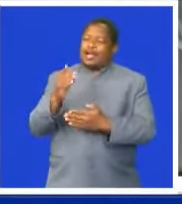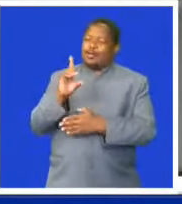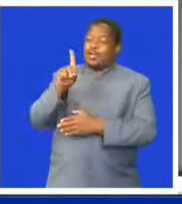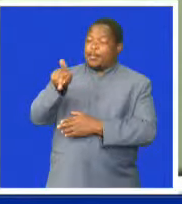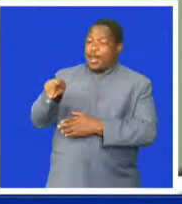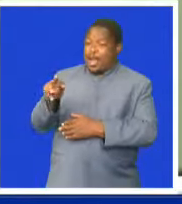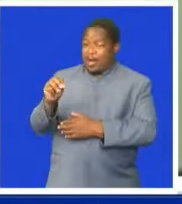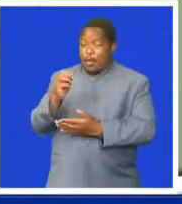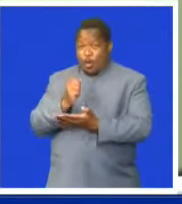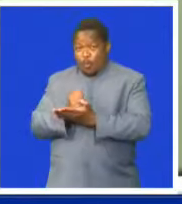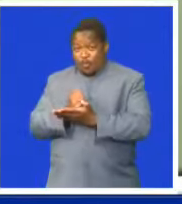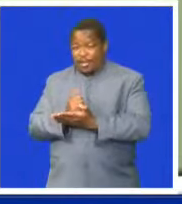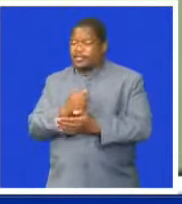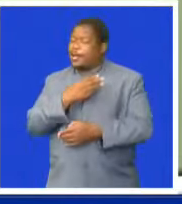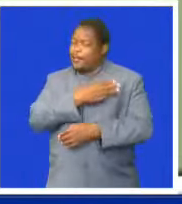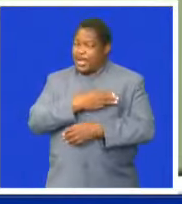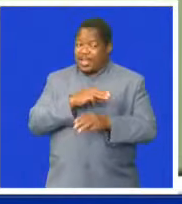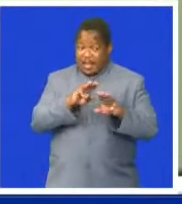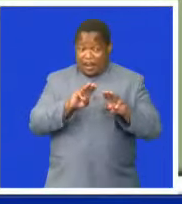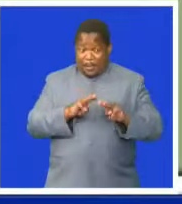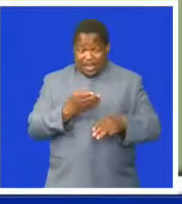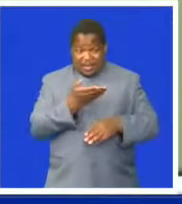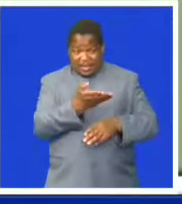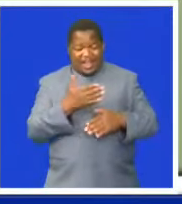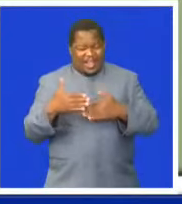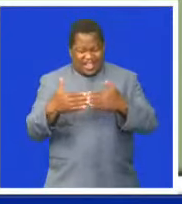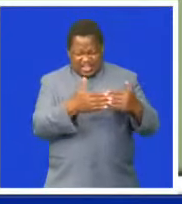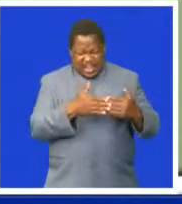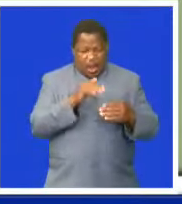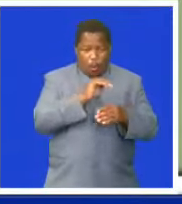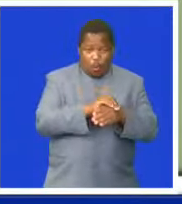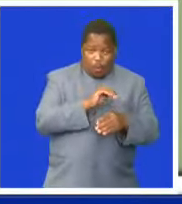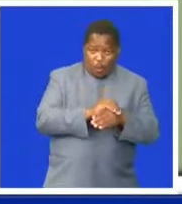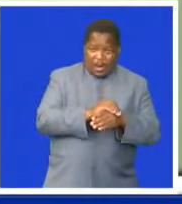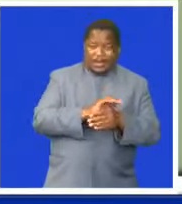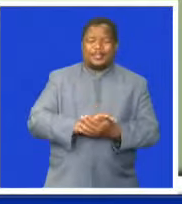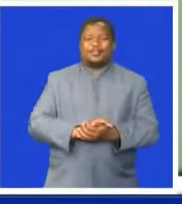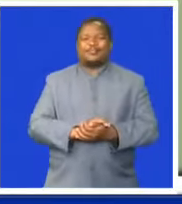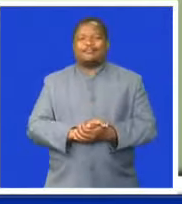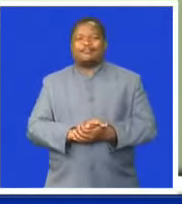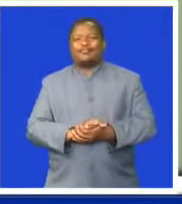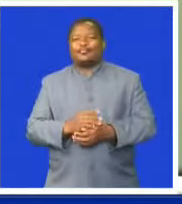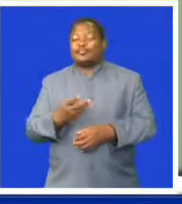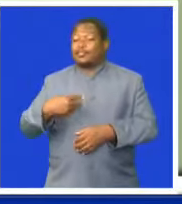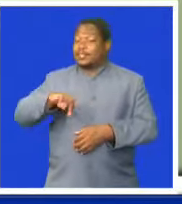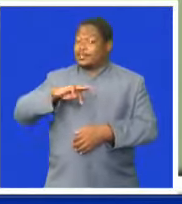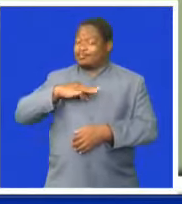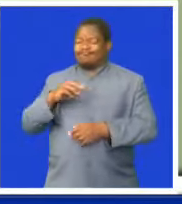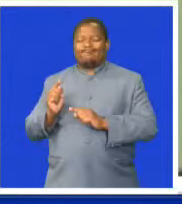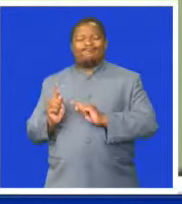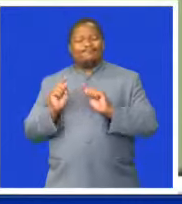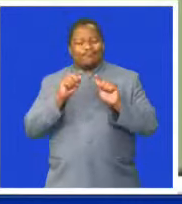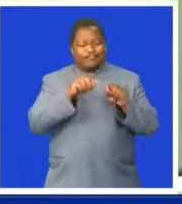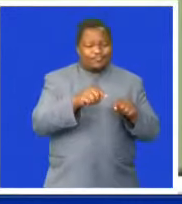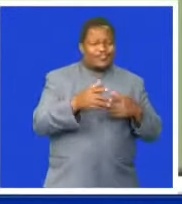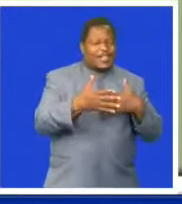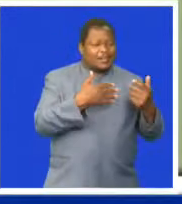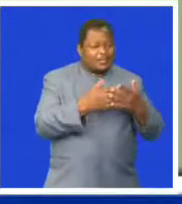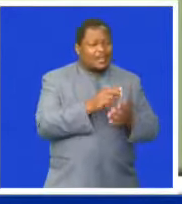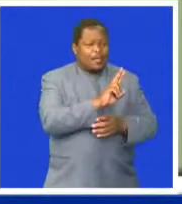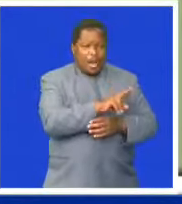basetawungena kule nanzawo. Uma sitobuka nathi kufuna senekunongoleke muntu ngiyamangala nje ukuthi kunesakhola esihle